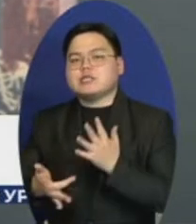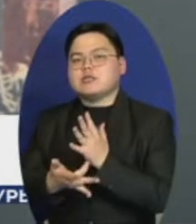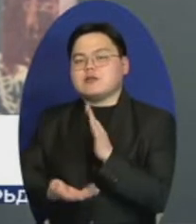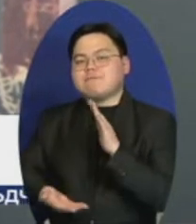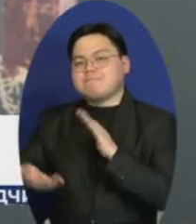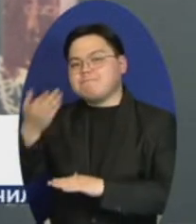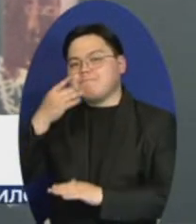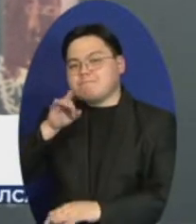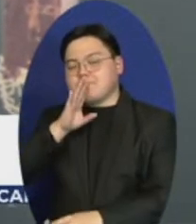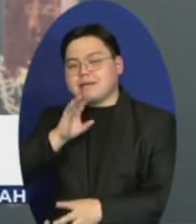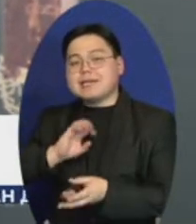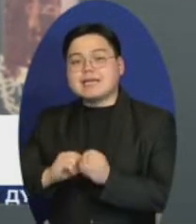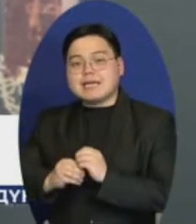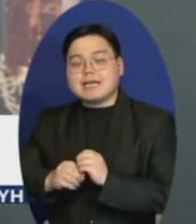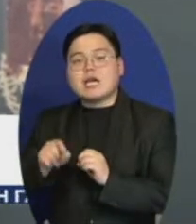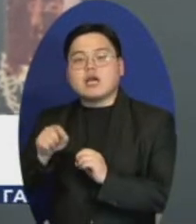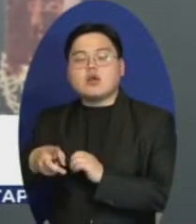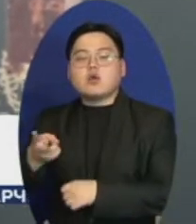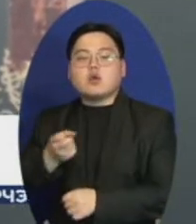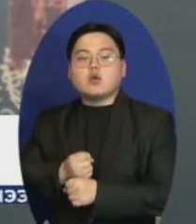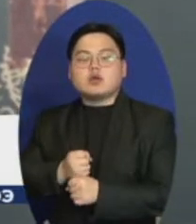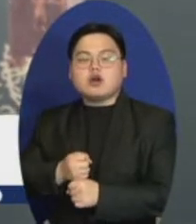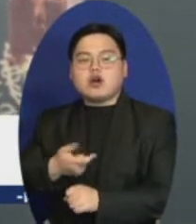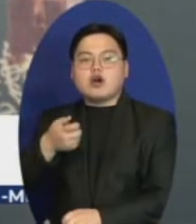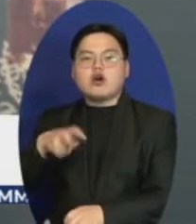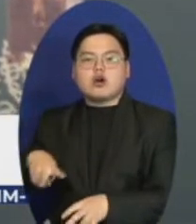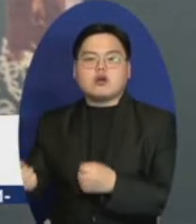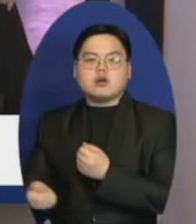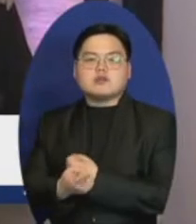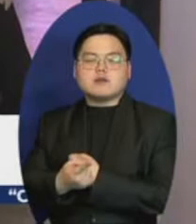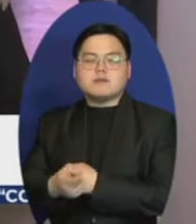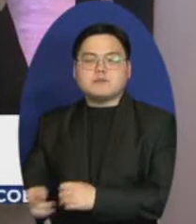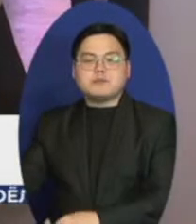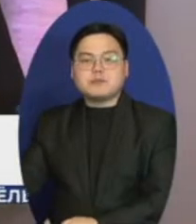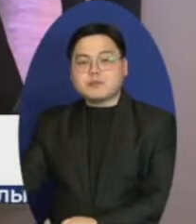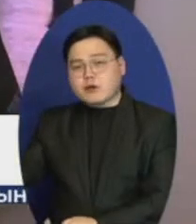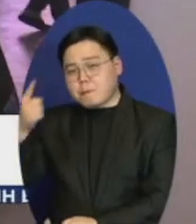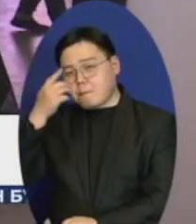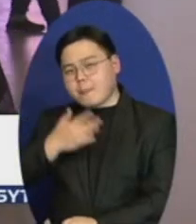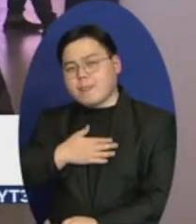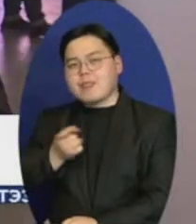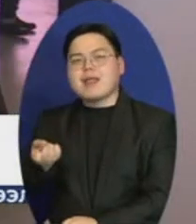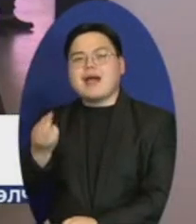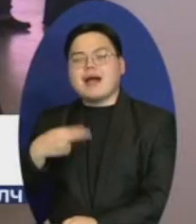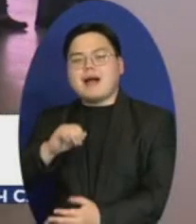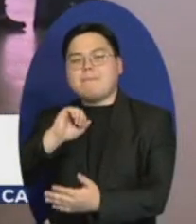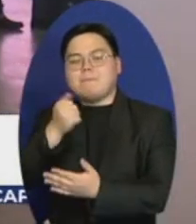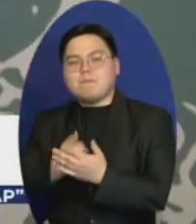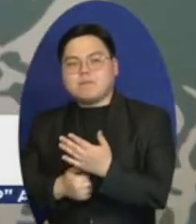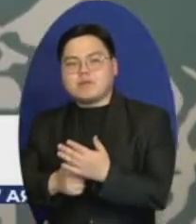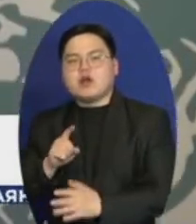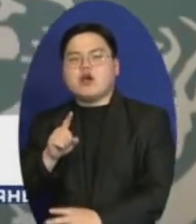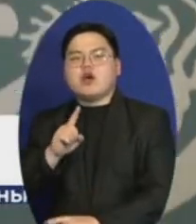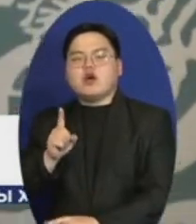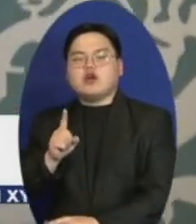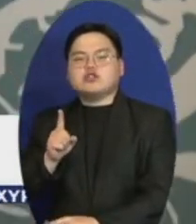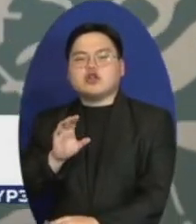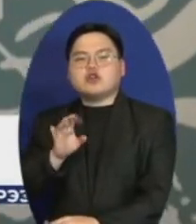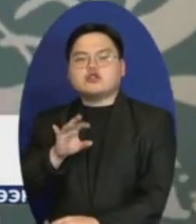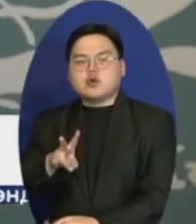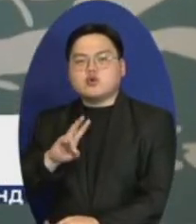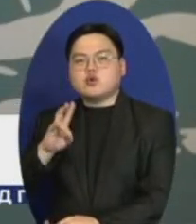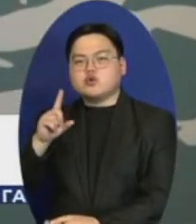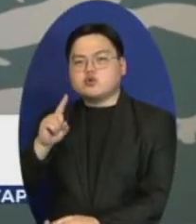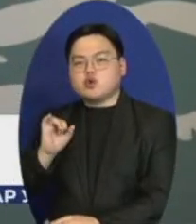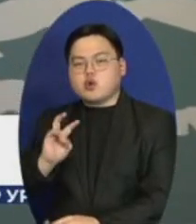технологийн нэвтрүүлж агараа энэ үзэсгэлэнгийн маань гол онцлог нь орших юм. Монгол орны хадны сийлмэл олон зосон зураг нь түүх соёлын үндсэн юм